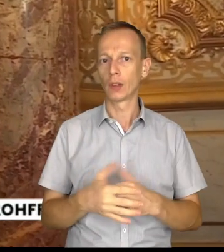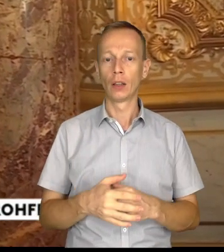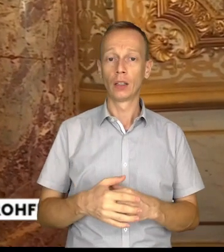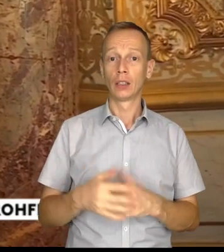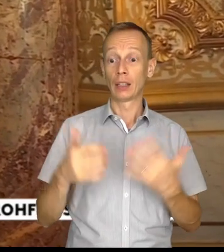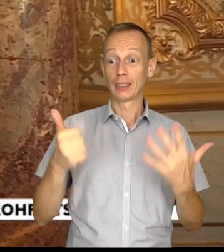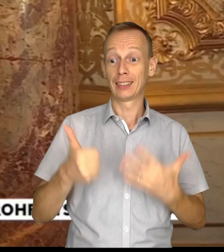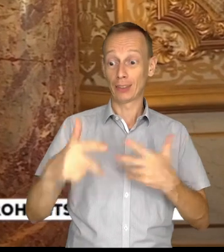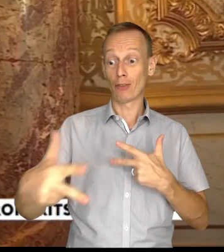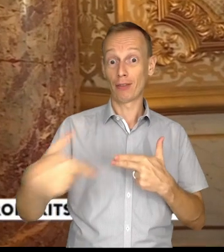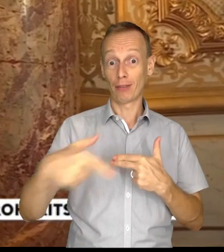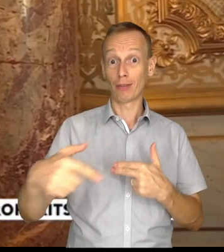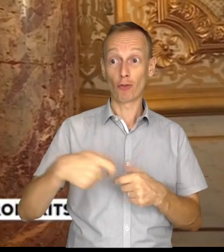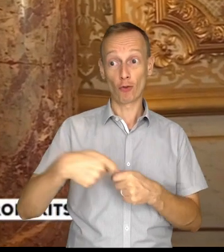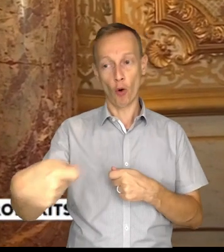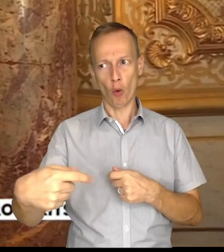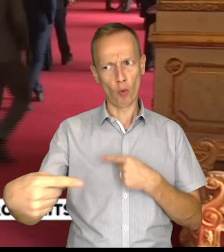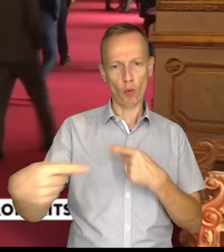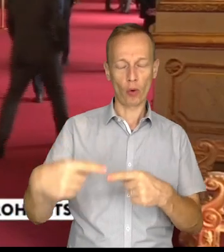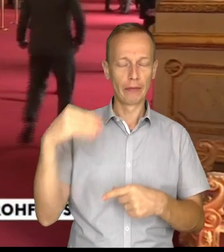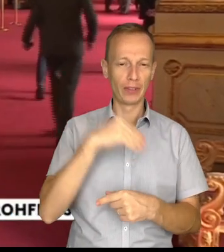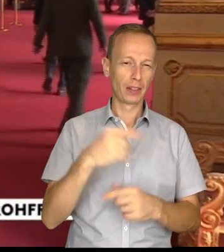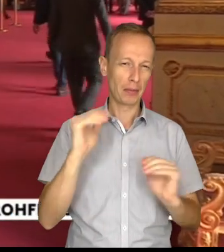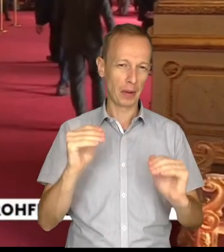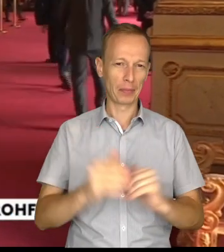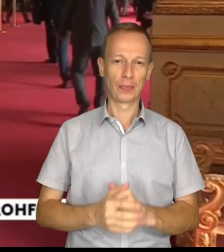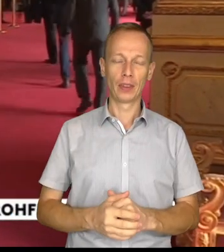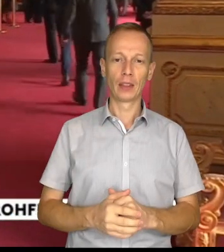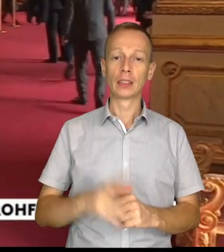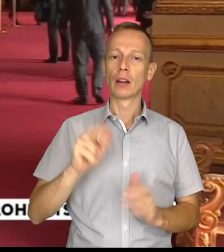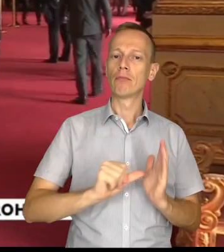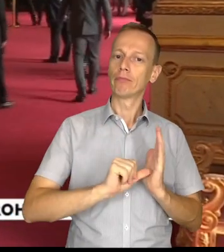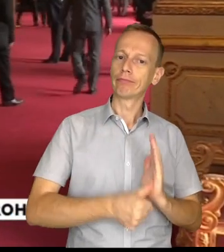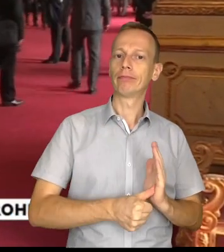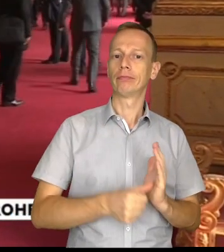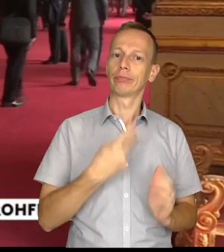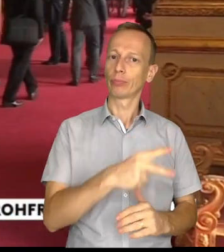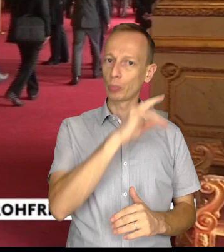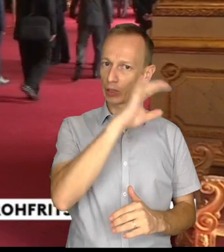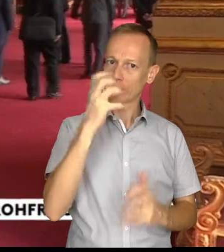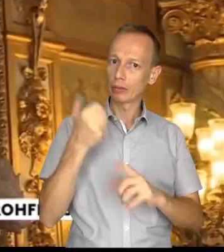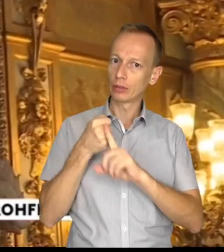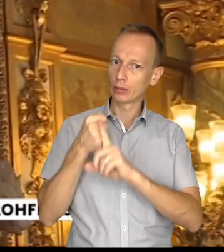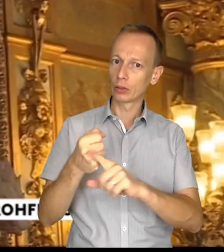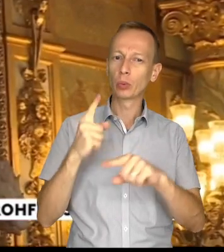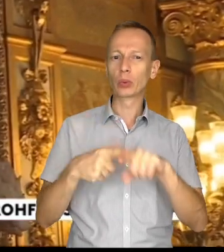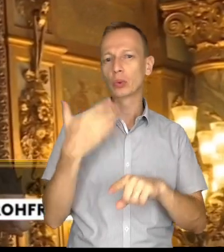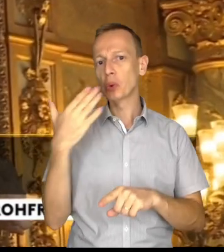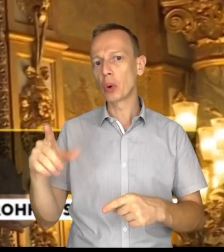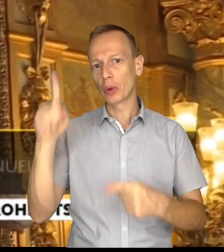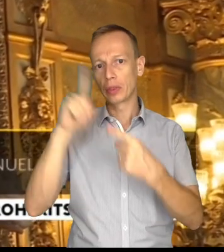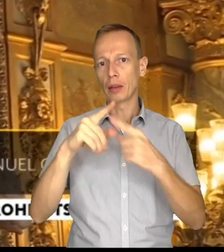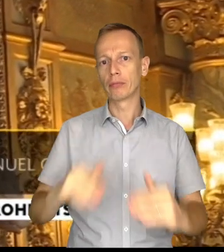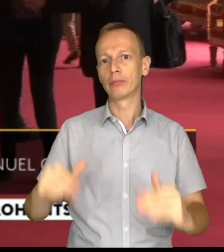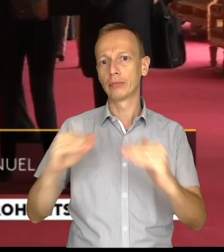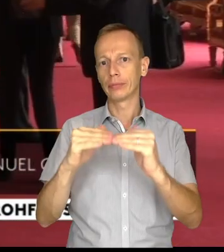voilà, 6 ans c'est à la fois long et court. Outre l'identité polynésienne, le sénateur Teva Rohfritsch a 6 ans pour